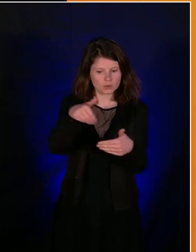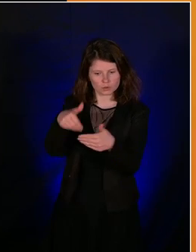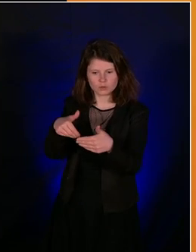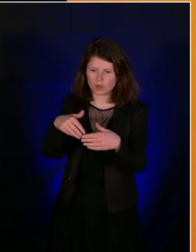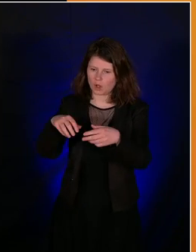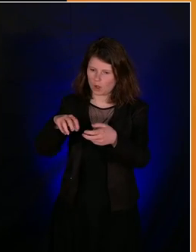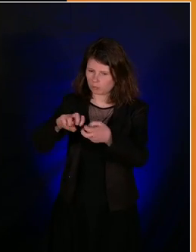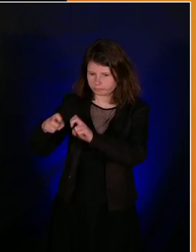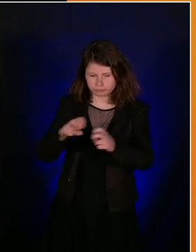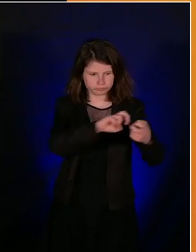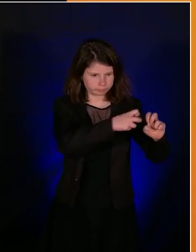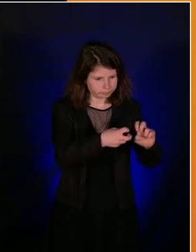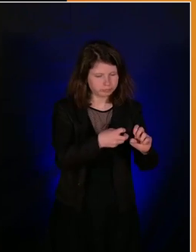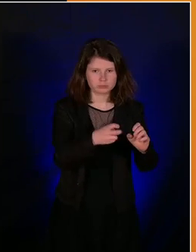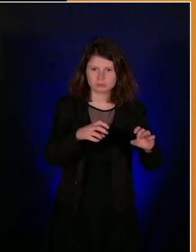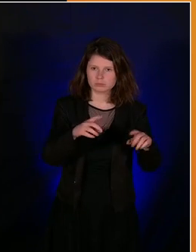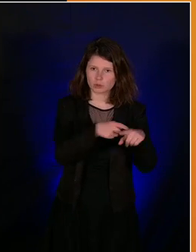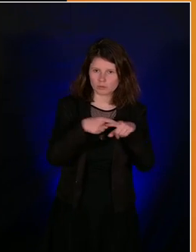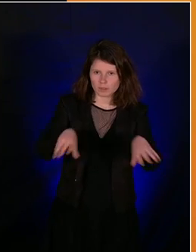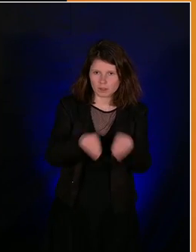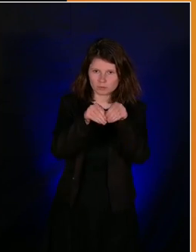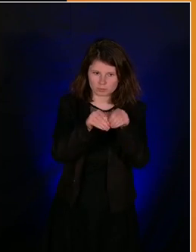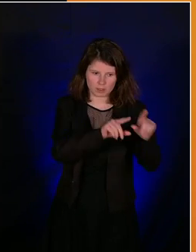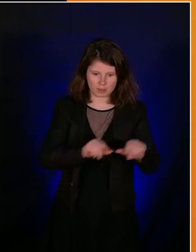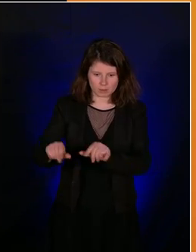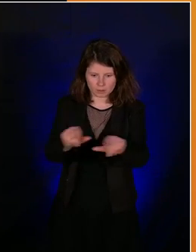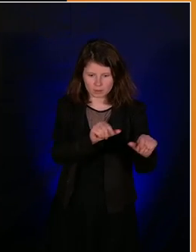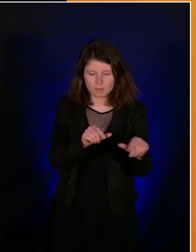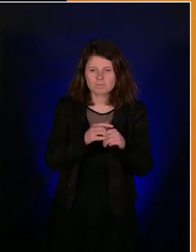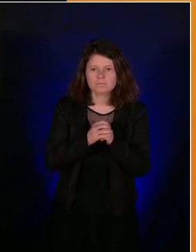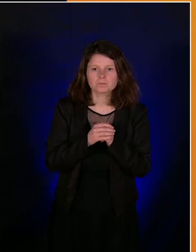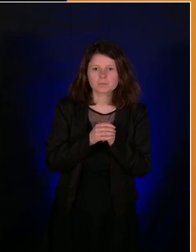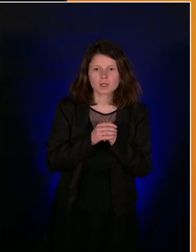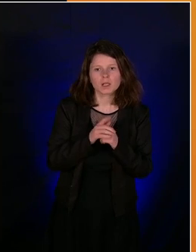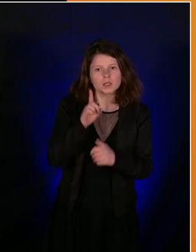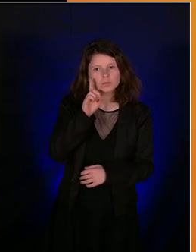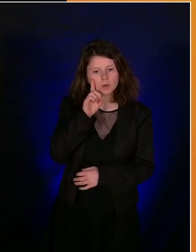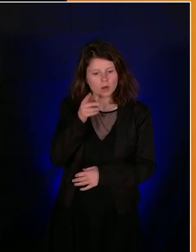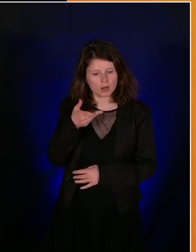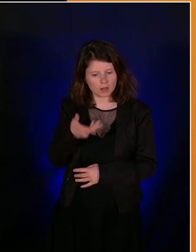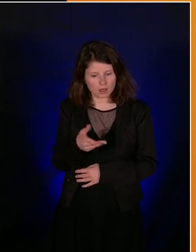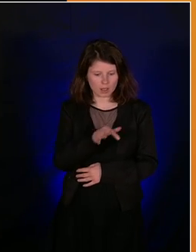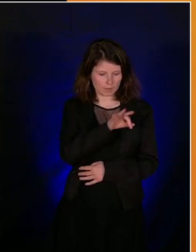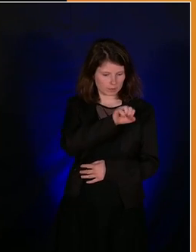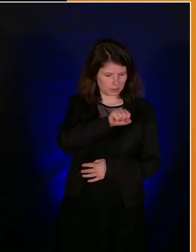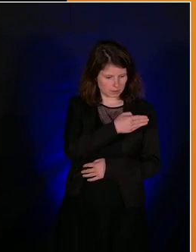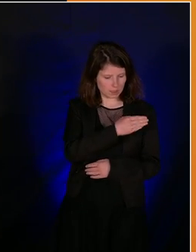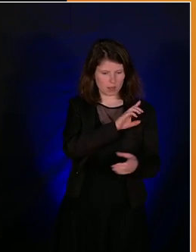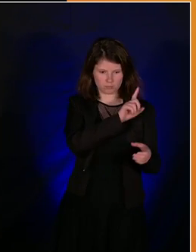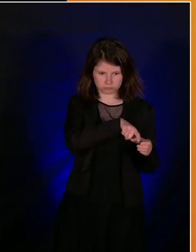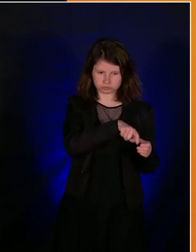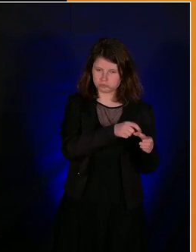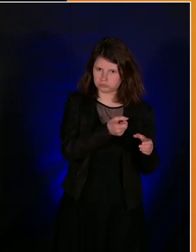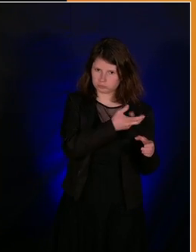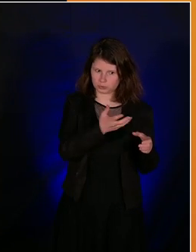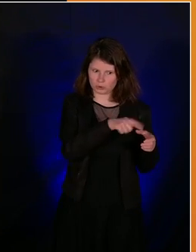confédérées car dans la l'amendement proposé il est il est dit un certain nombre d'organisations affilié à la FSM ce sont beaucoup